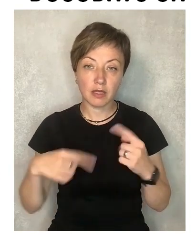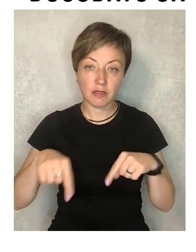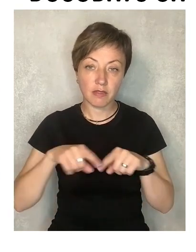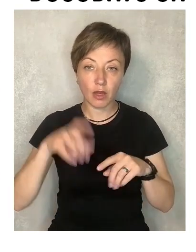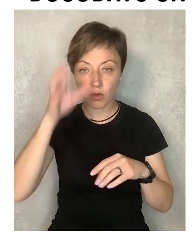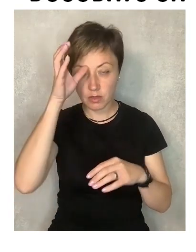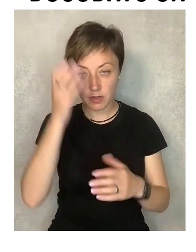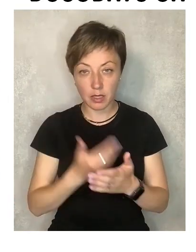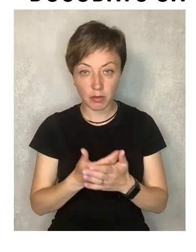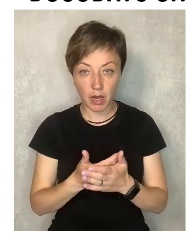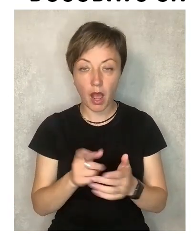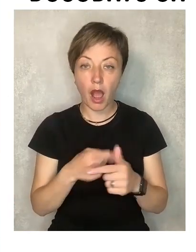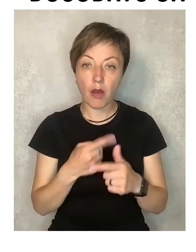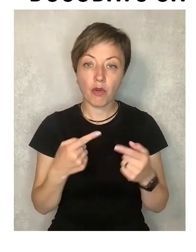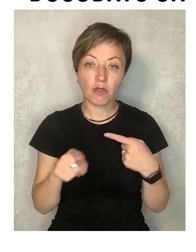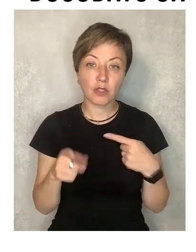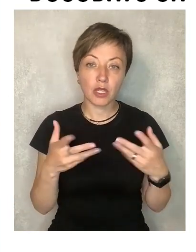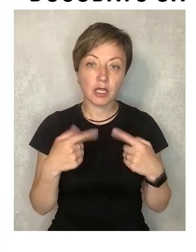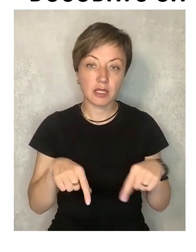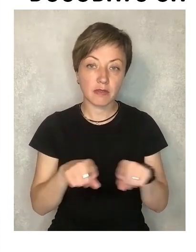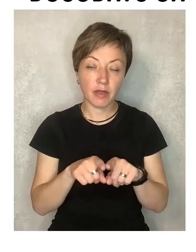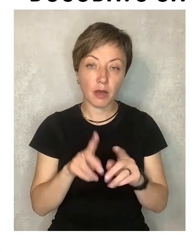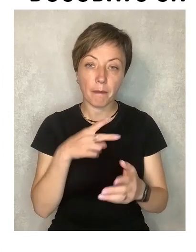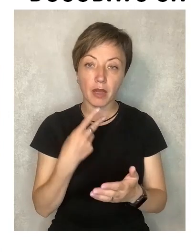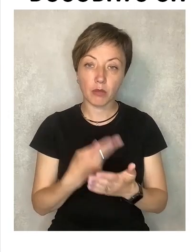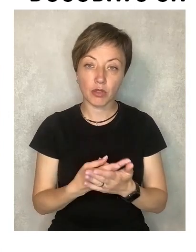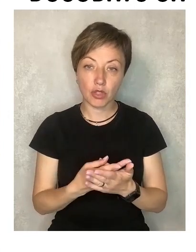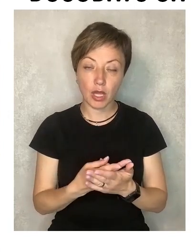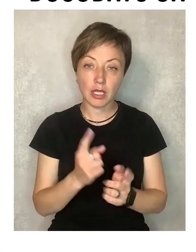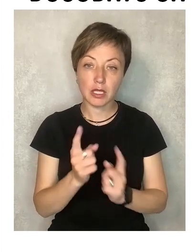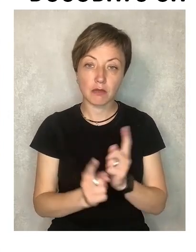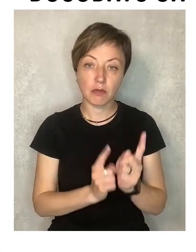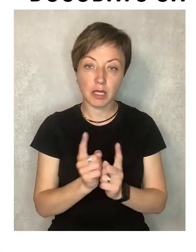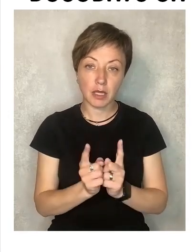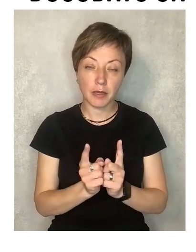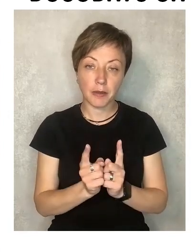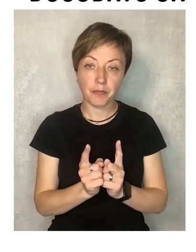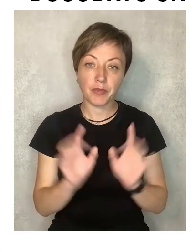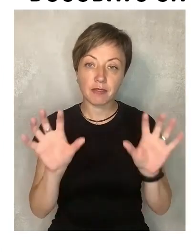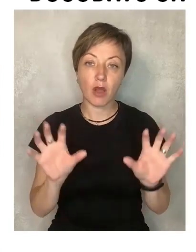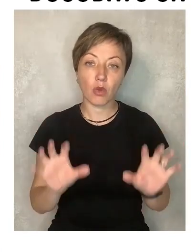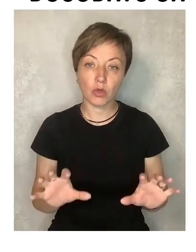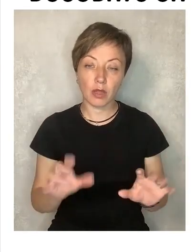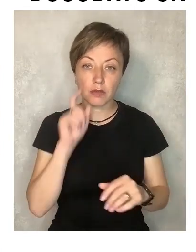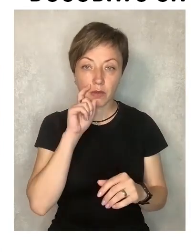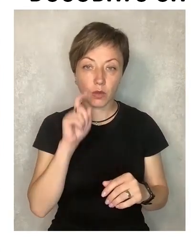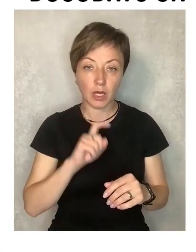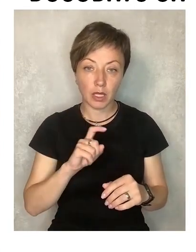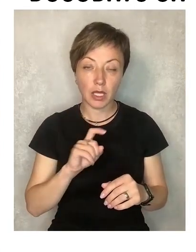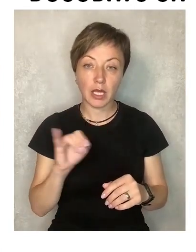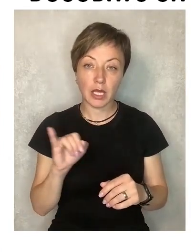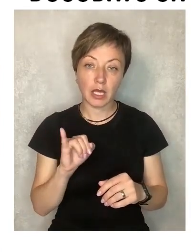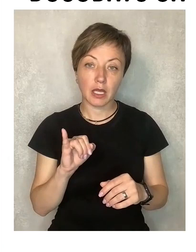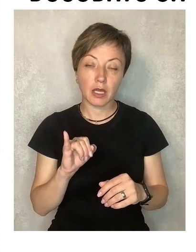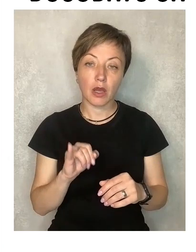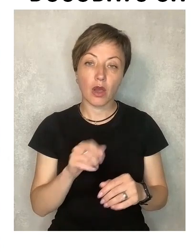так, або в іншій якійсь сфері, яка передбачає зміни в законодавстві України. І, власне,